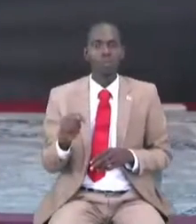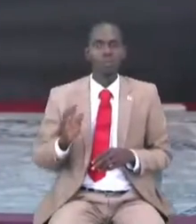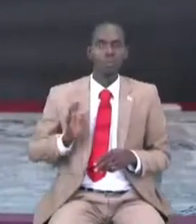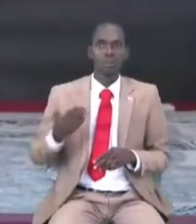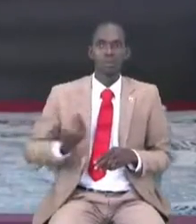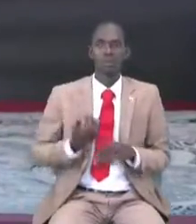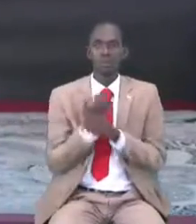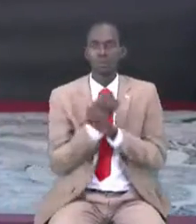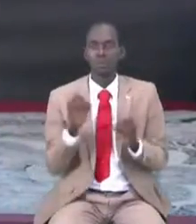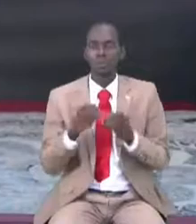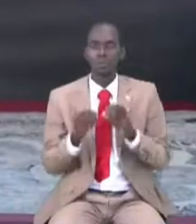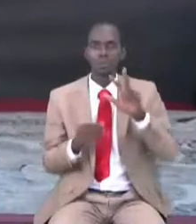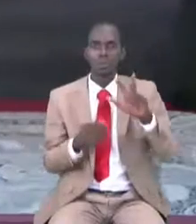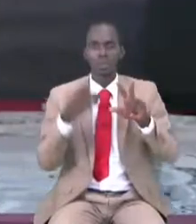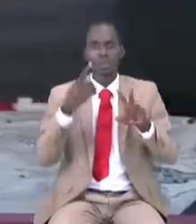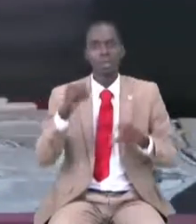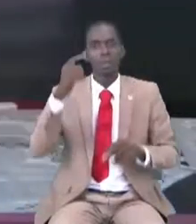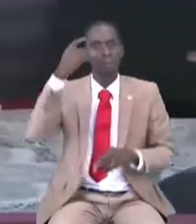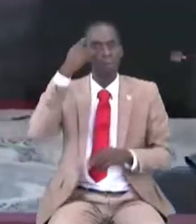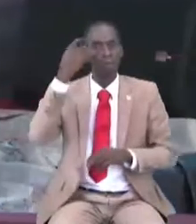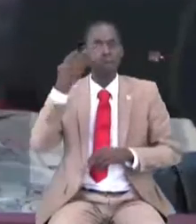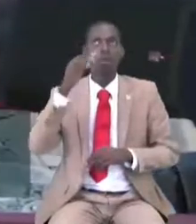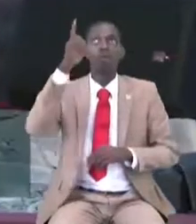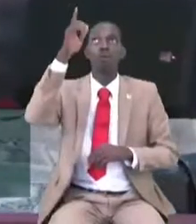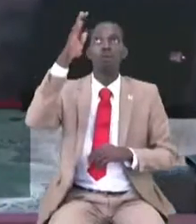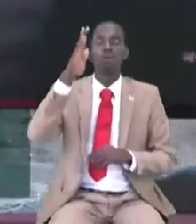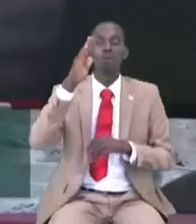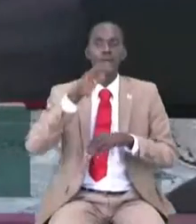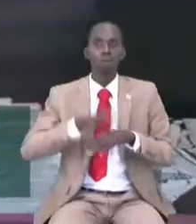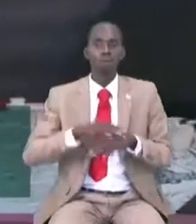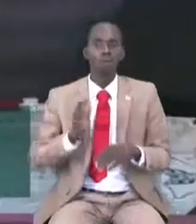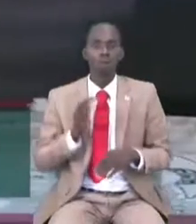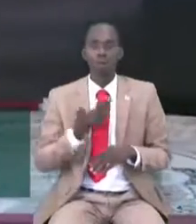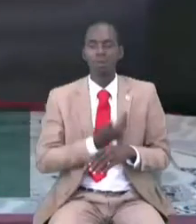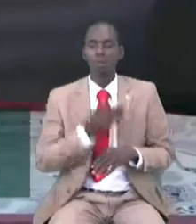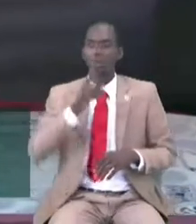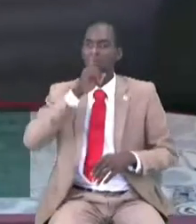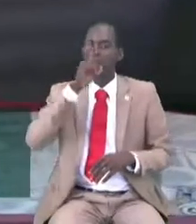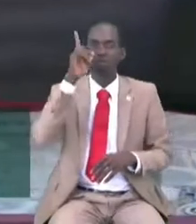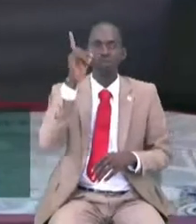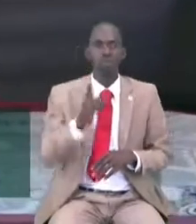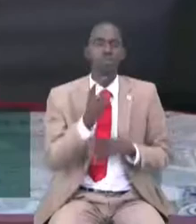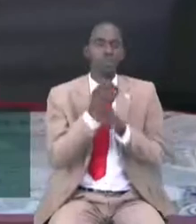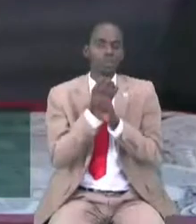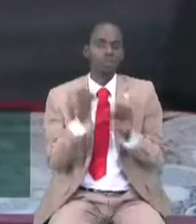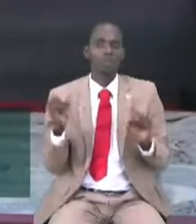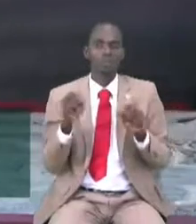salut certain. Numéro un, c'est l'intervention de la grâce dans le